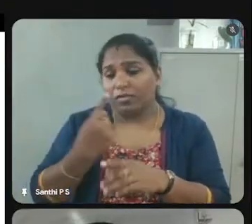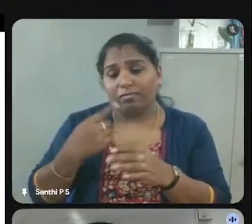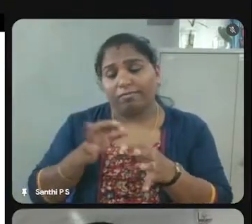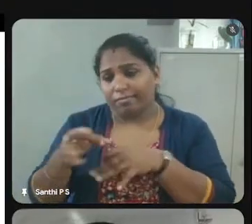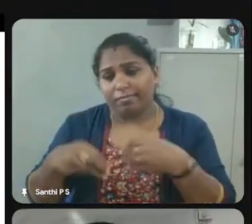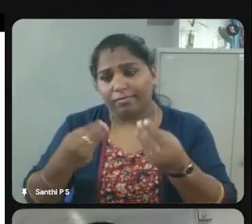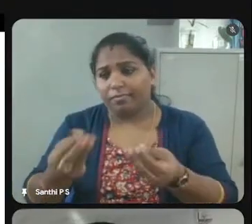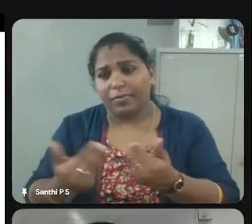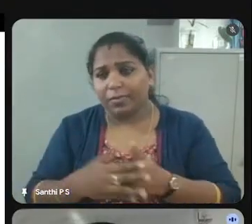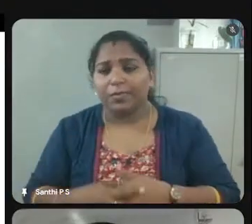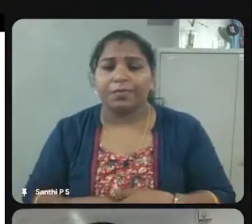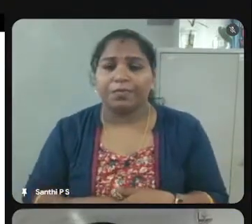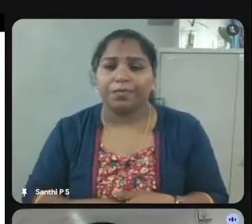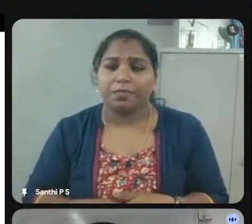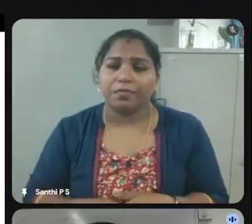കാരണം